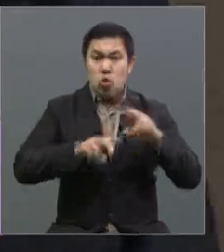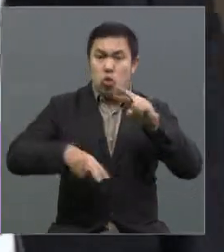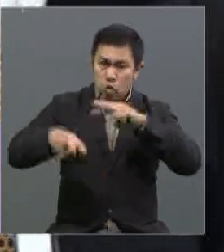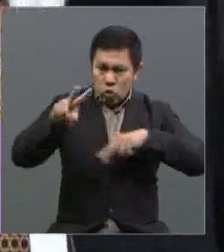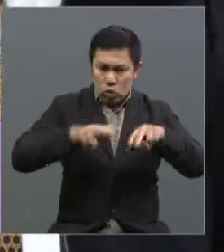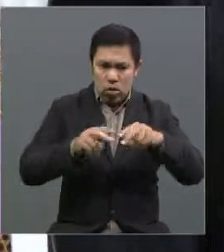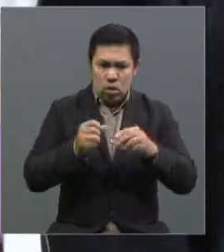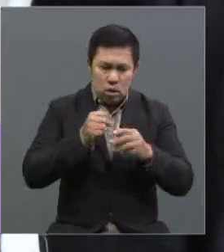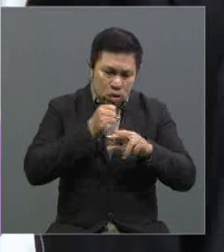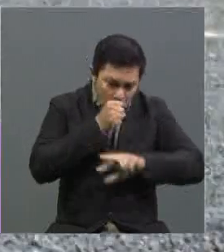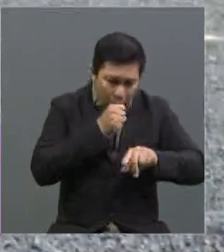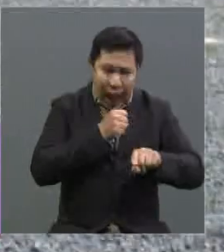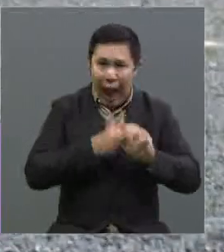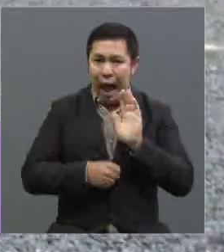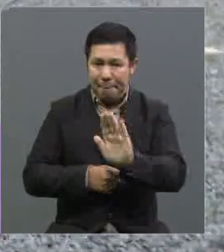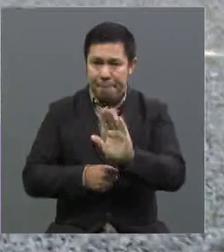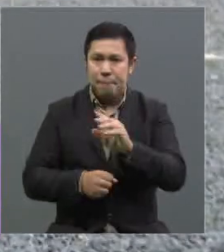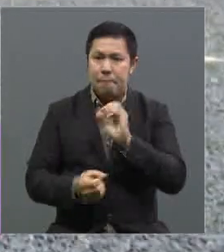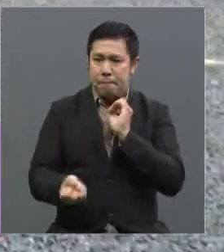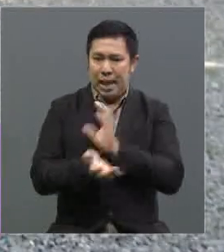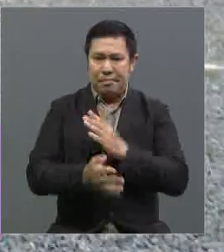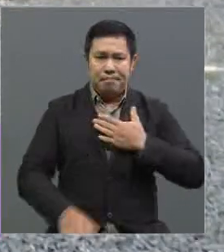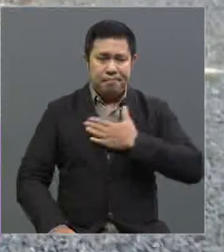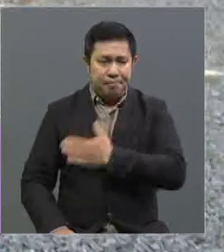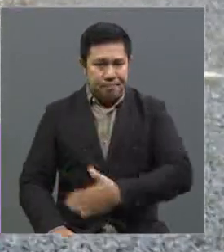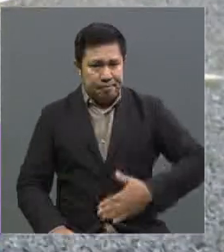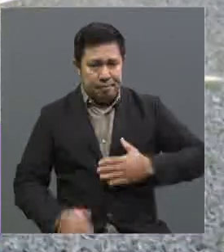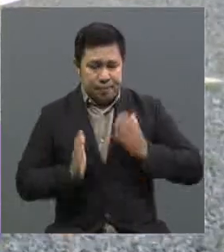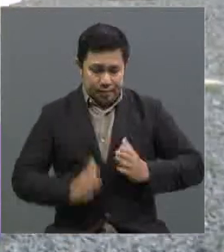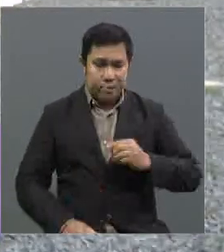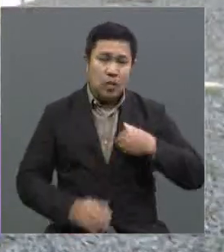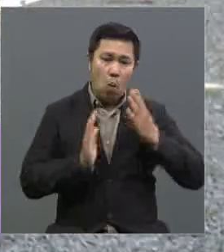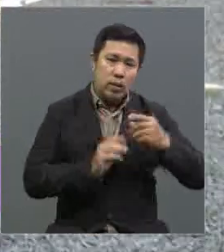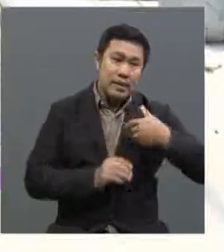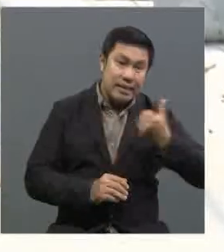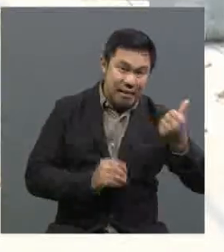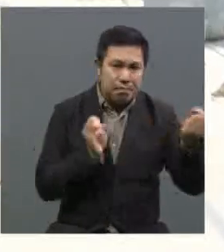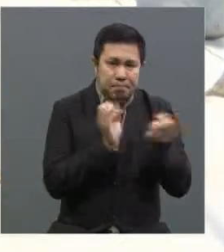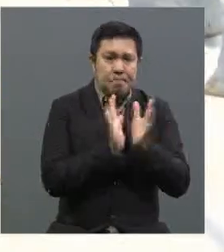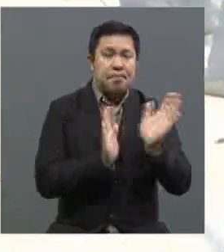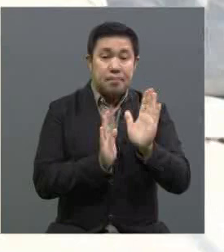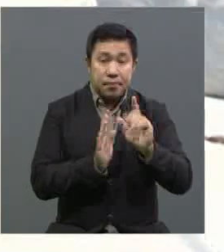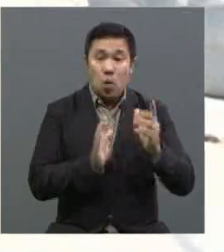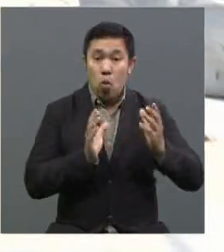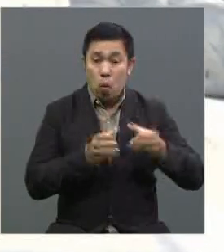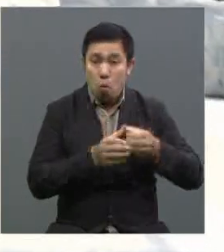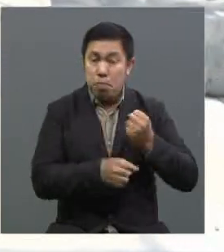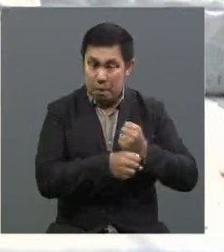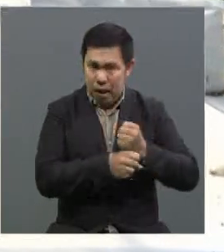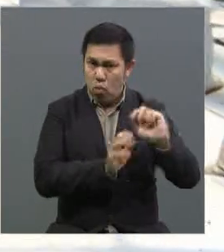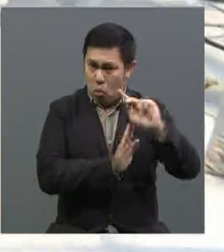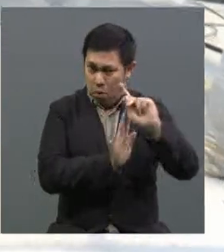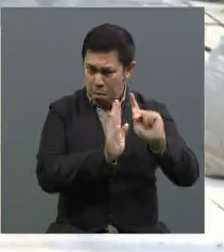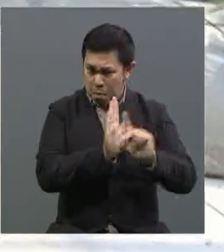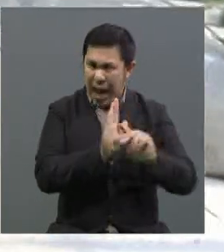คุมการเอาพืชเหล่านี้ไปใช้ไม่ให้เกิดโทษไม่ให้เกิดผลกระทบต่อทั้งตนเองและผู้อื่นอย่างเคร่งครัดคณะทำงานเชื่อว่าถ้ามีกฎ